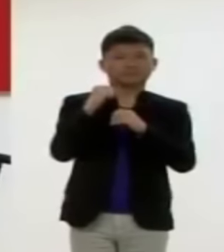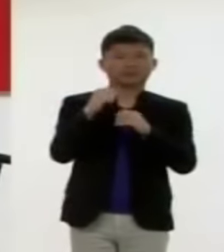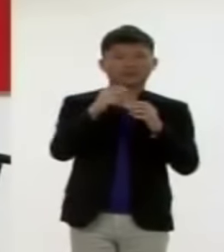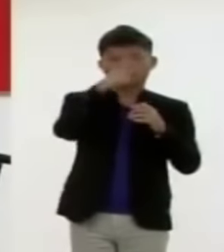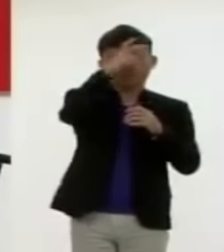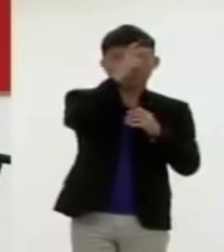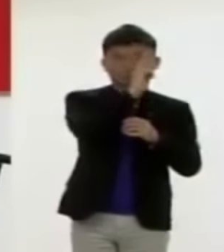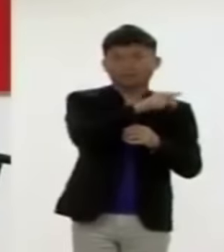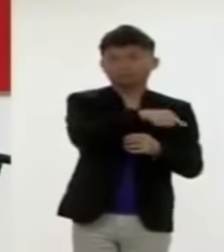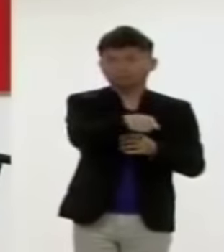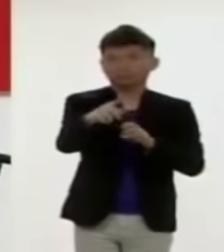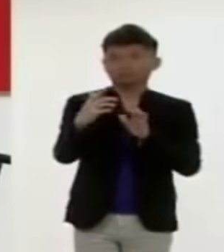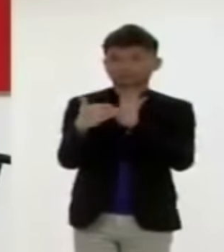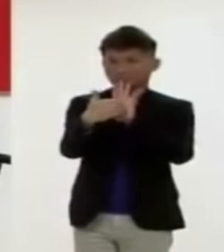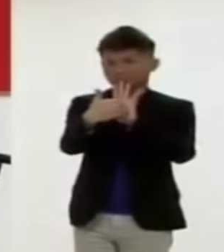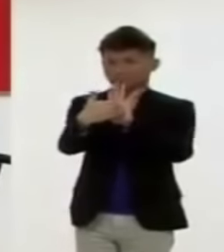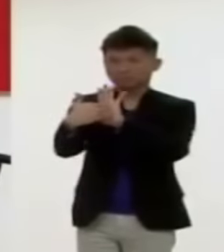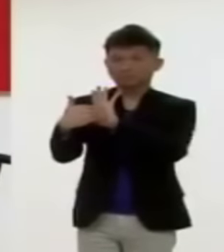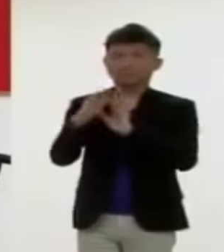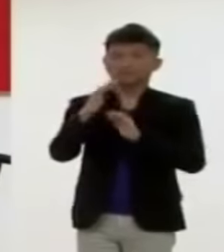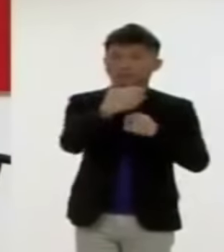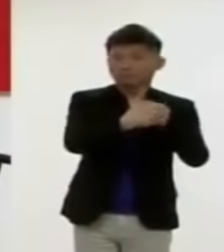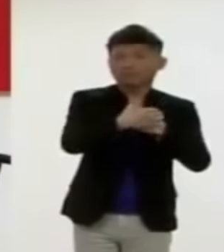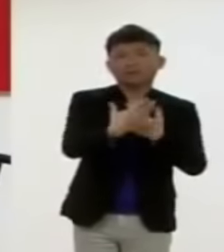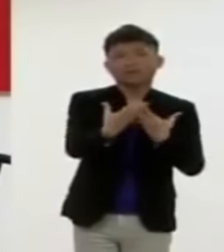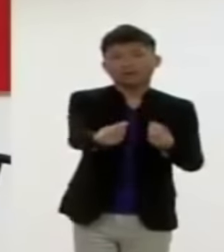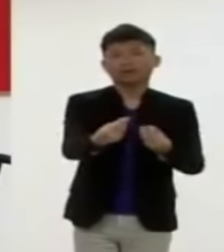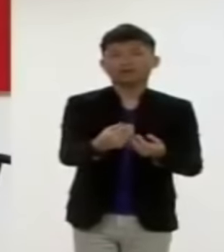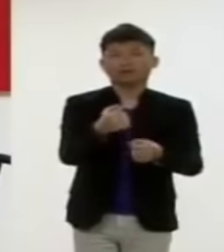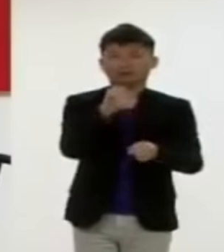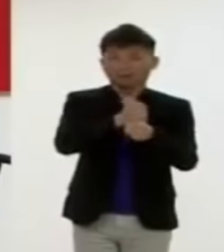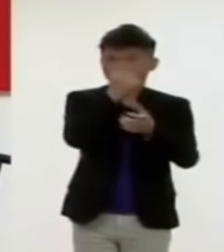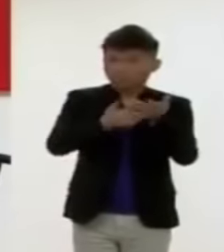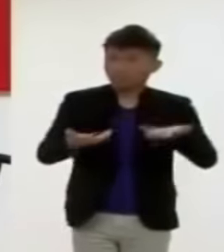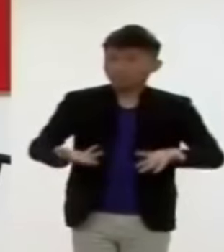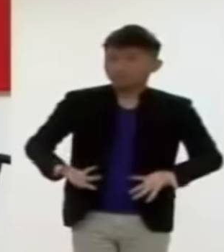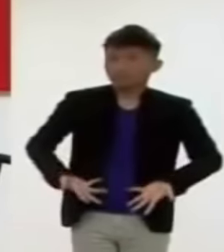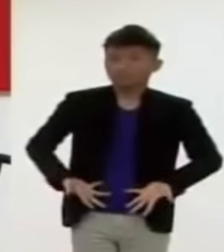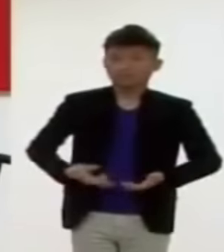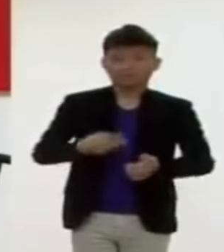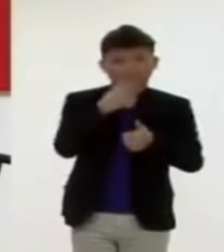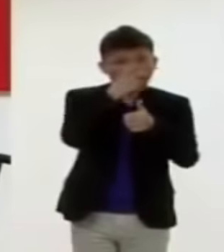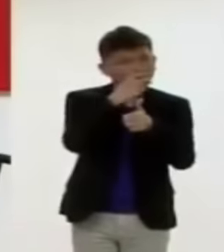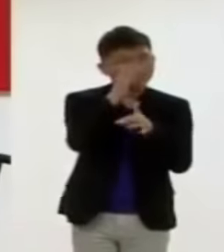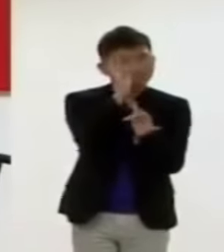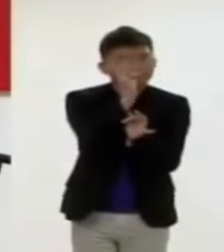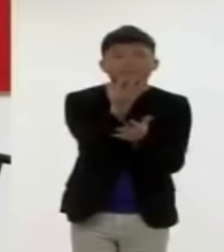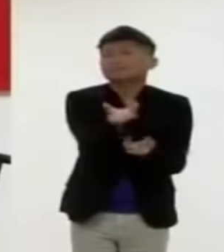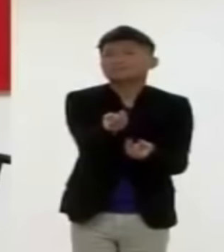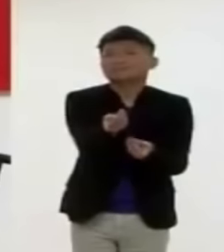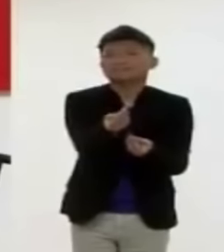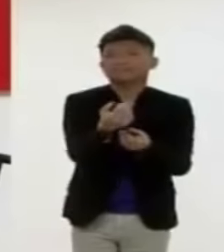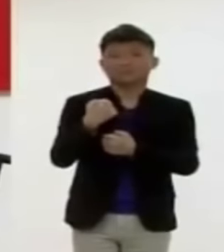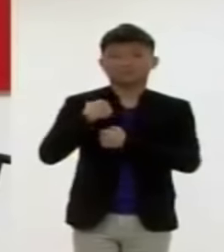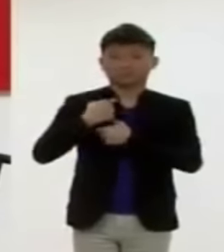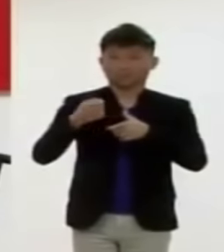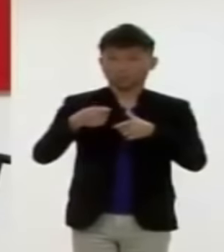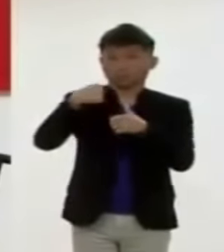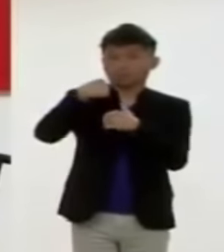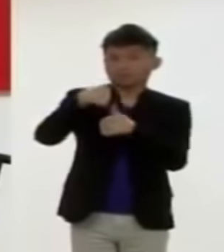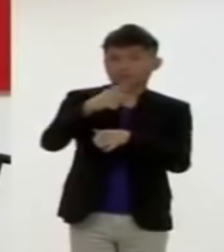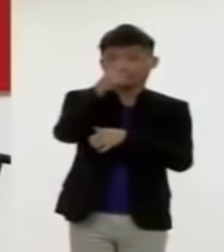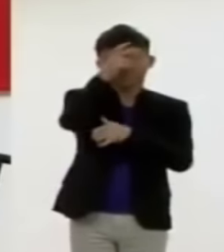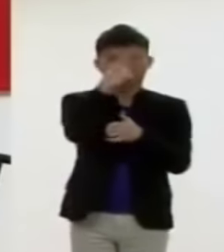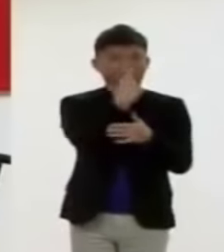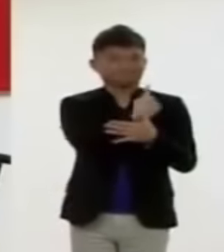没有给予他们相当的保障，他们的退休也没有得到相当的照顾，所以军公教警消是